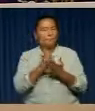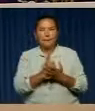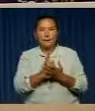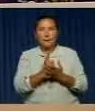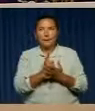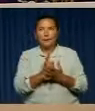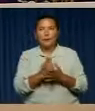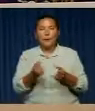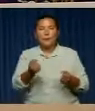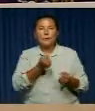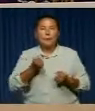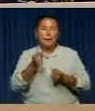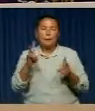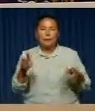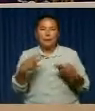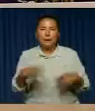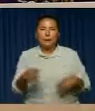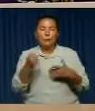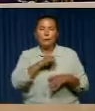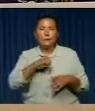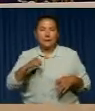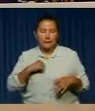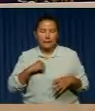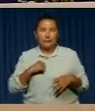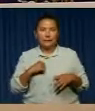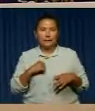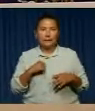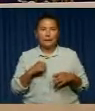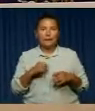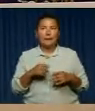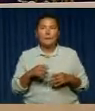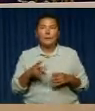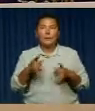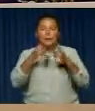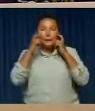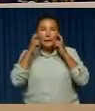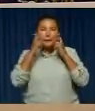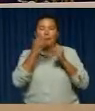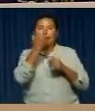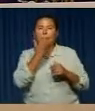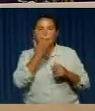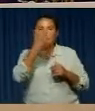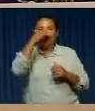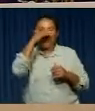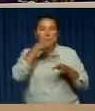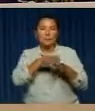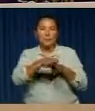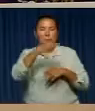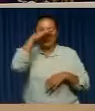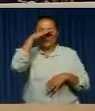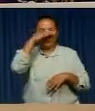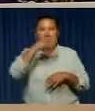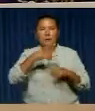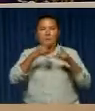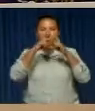оның ұстау отырудың да қажеті жоқ. Себебі ол өзінің қасиетін жоғалтады. Бетперден кигенде аузы, мұрны түгел кию керек.